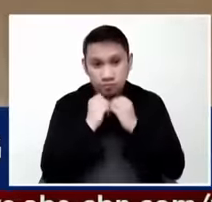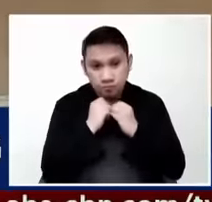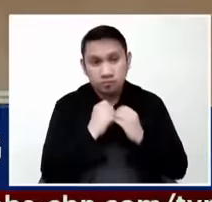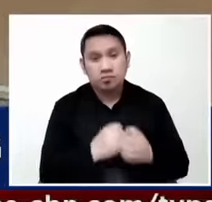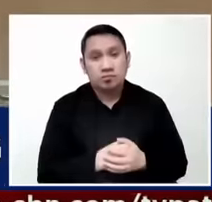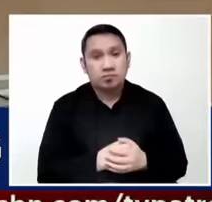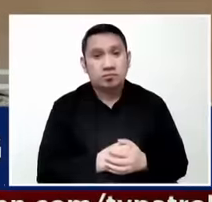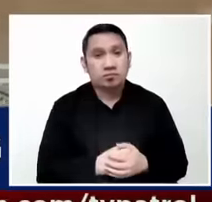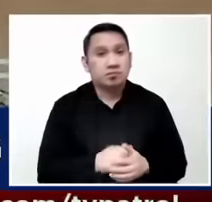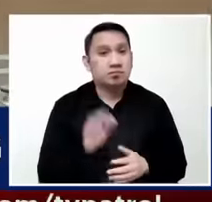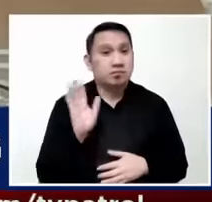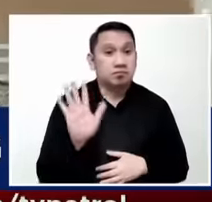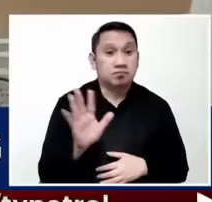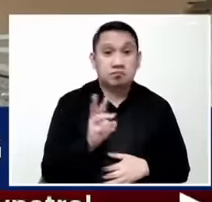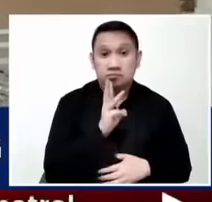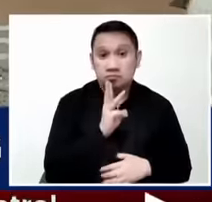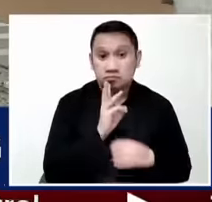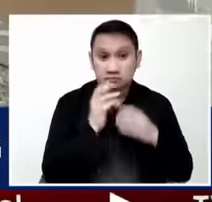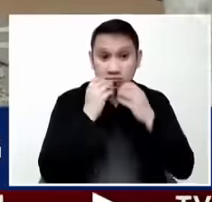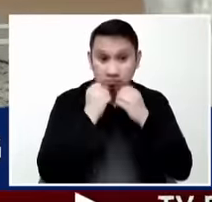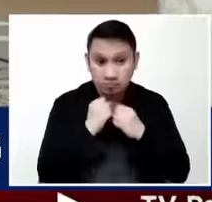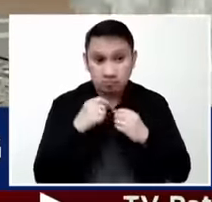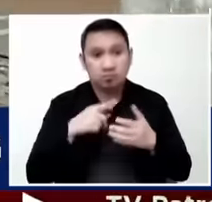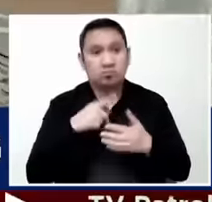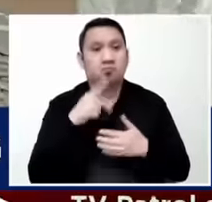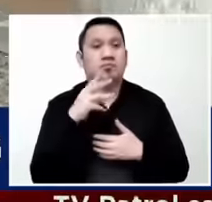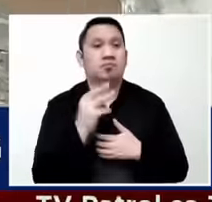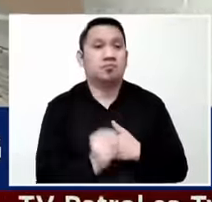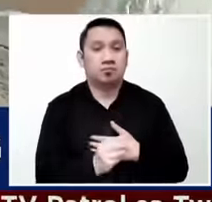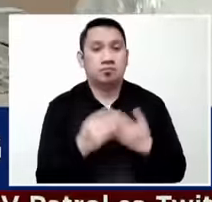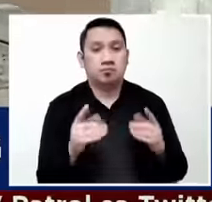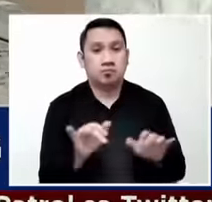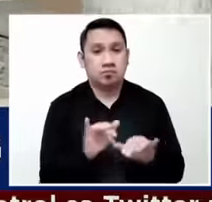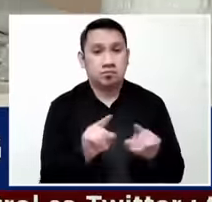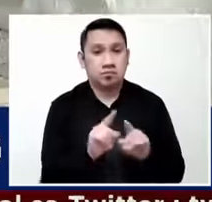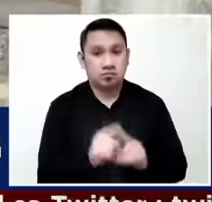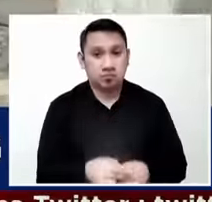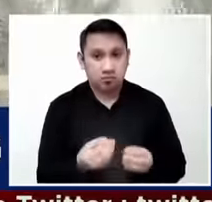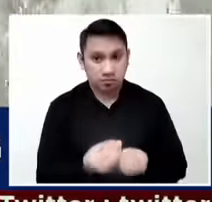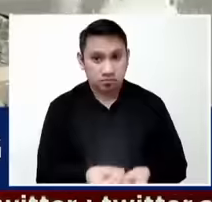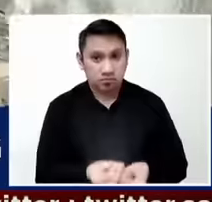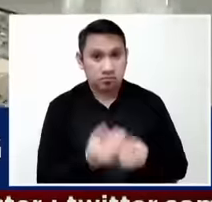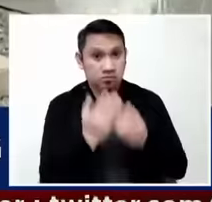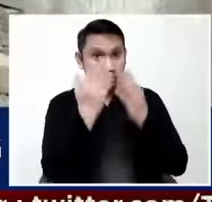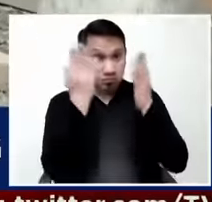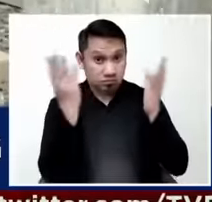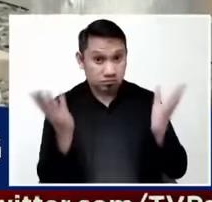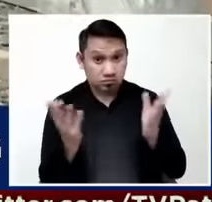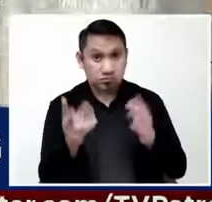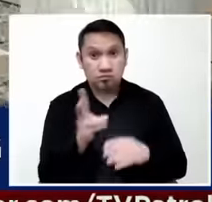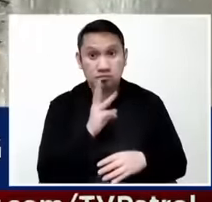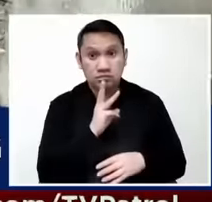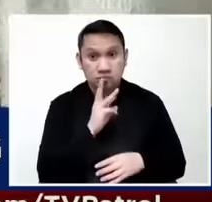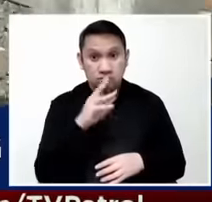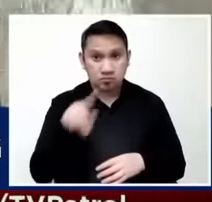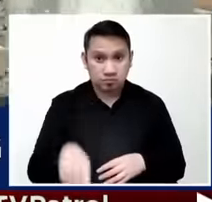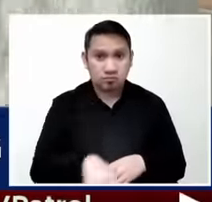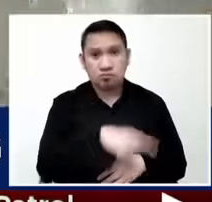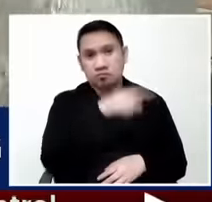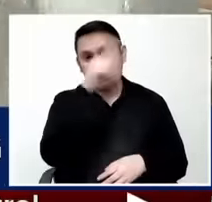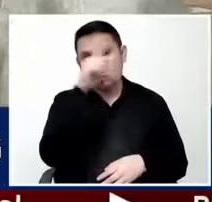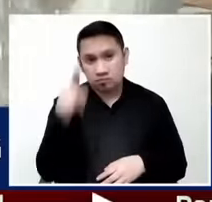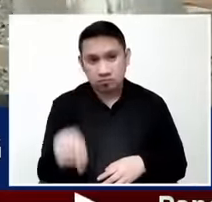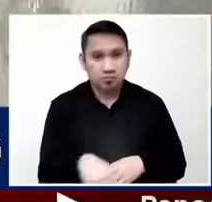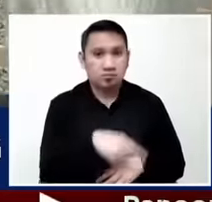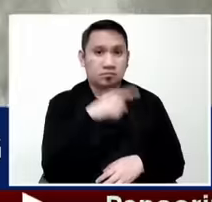ang kanilang water conservation program sa mga fountain na ito kung saan ang tubig ay paikot-ikot lamang papunta